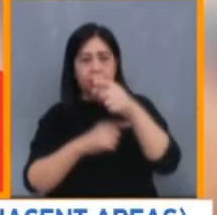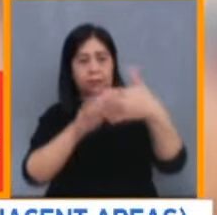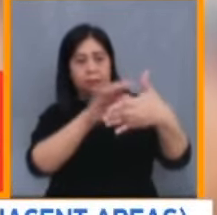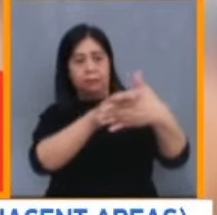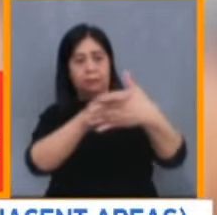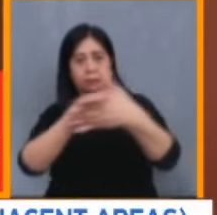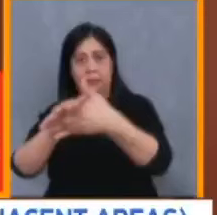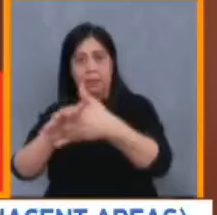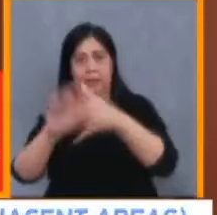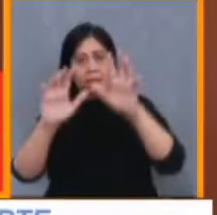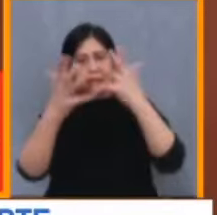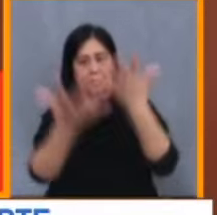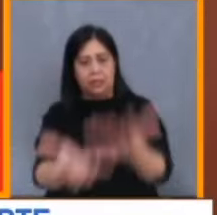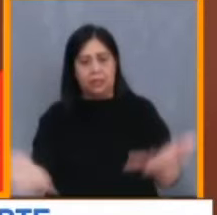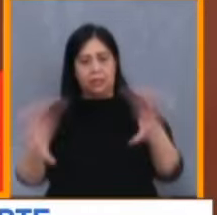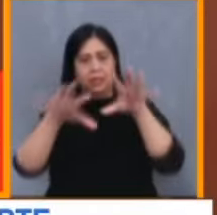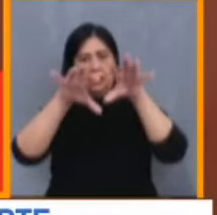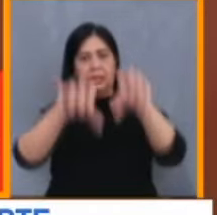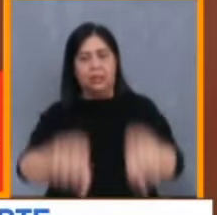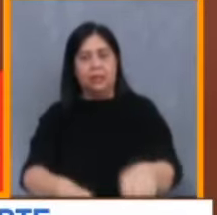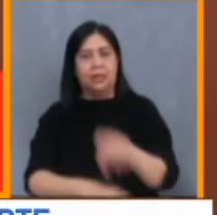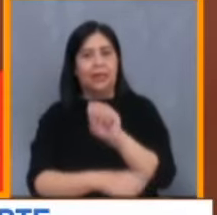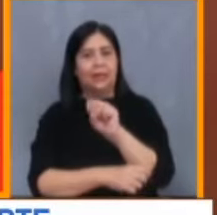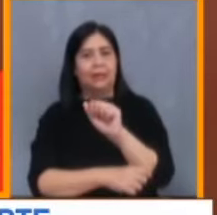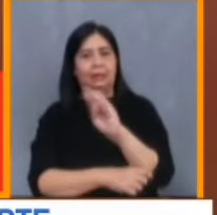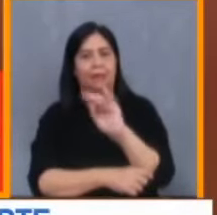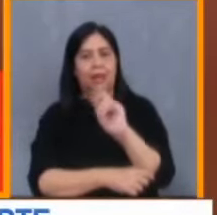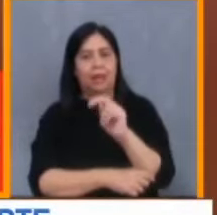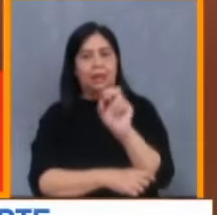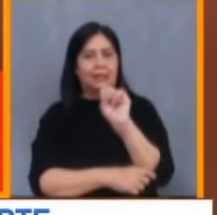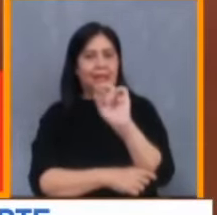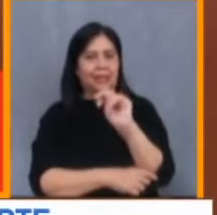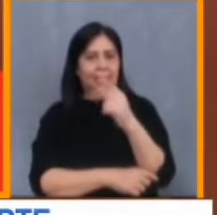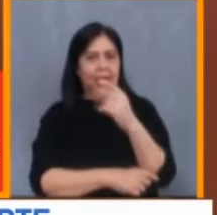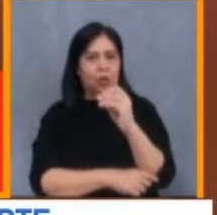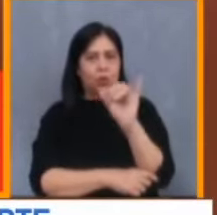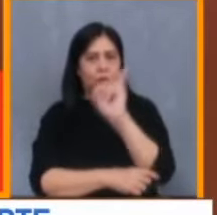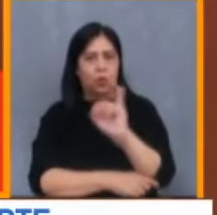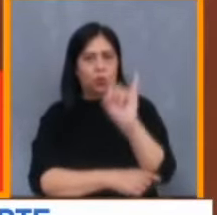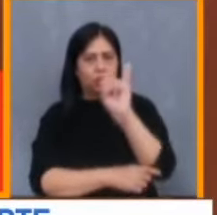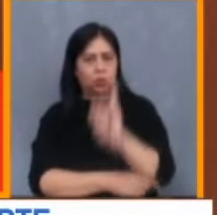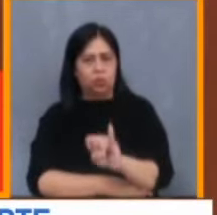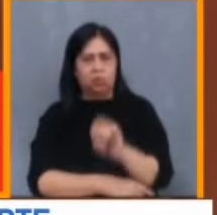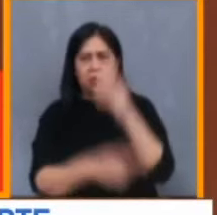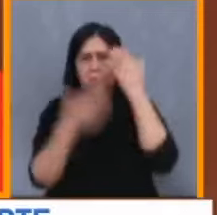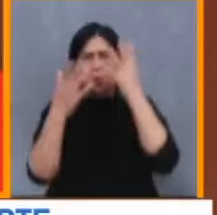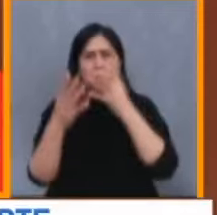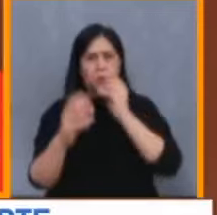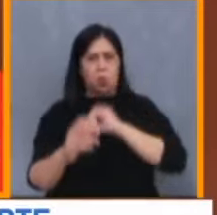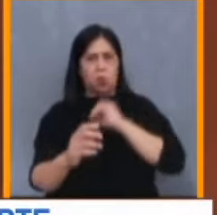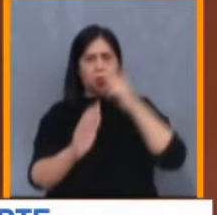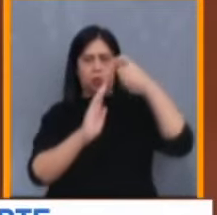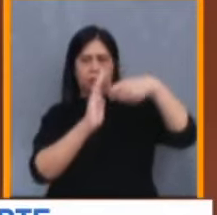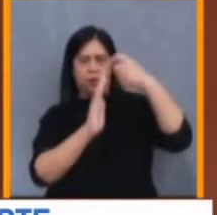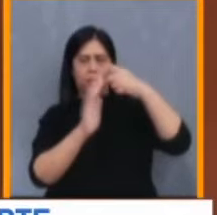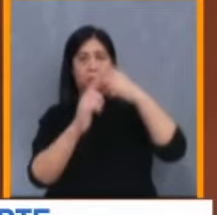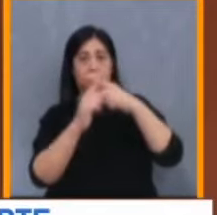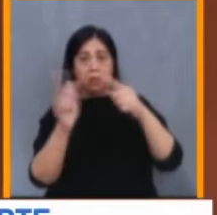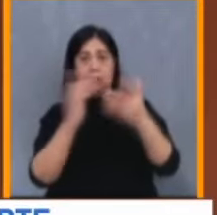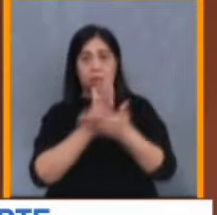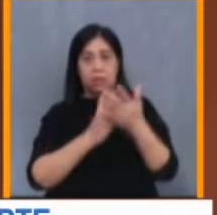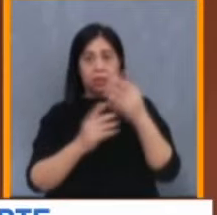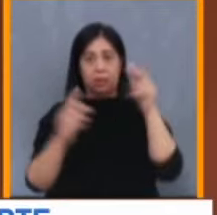Barangay Sabangan, Santiago, Ilocos Sur. Hindi pa matukoy kung kanino ang video, pero ilan sa eksena sa video ay